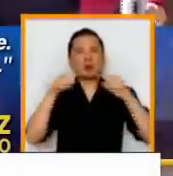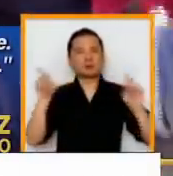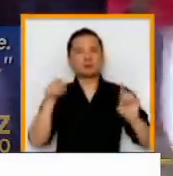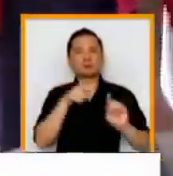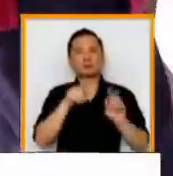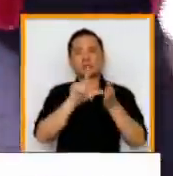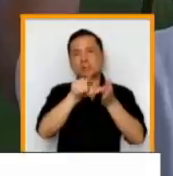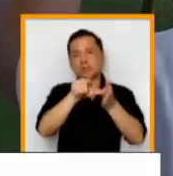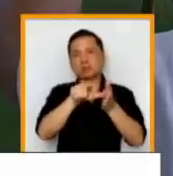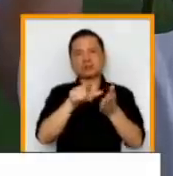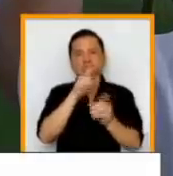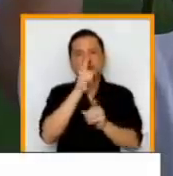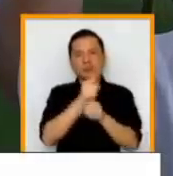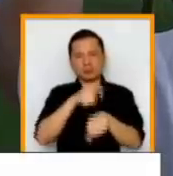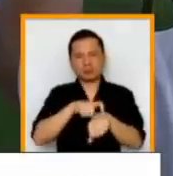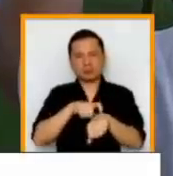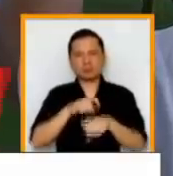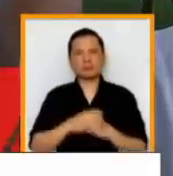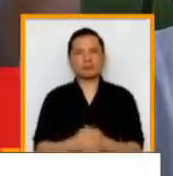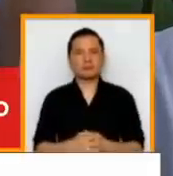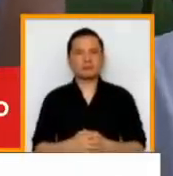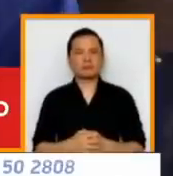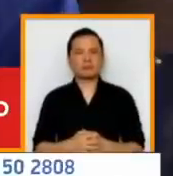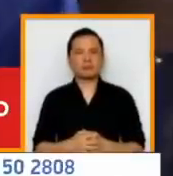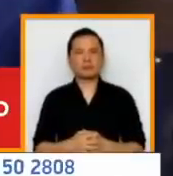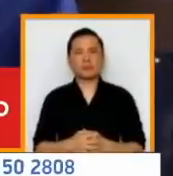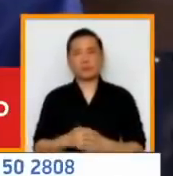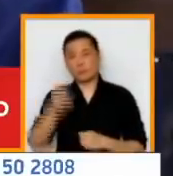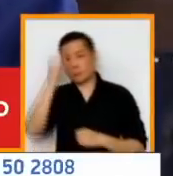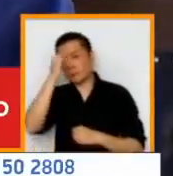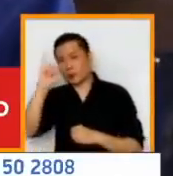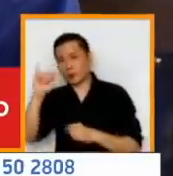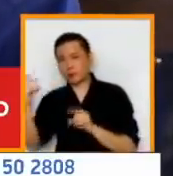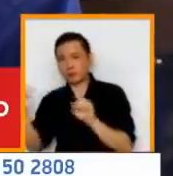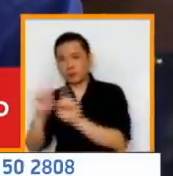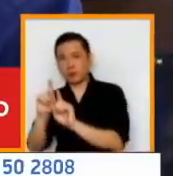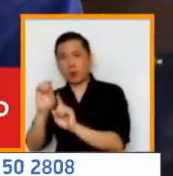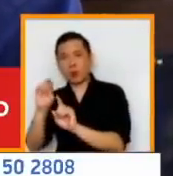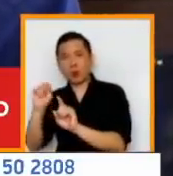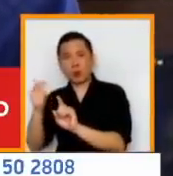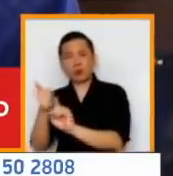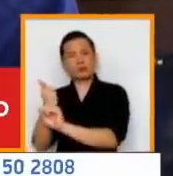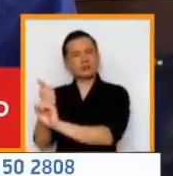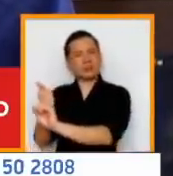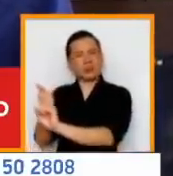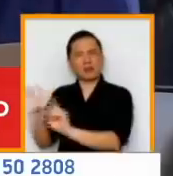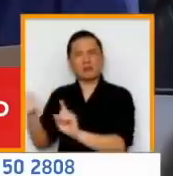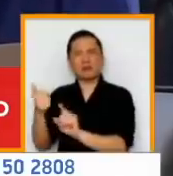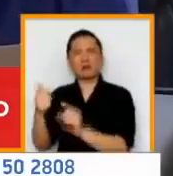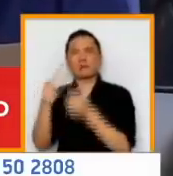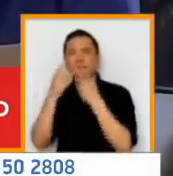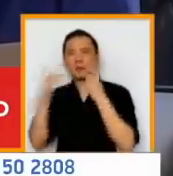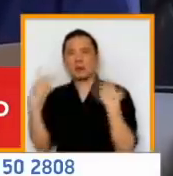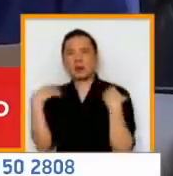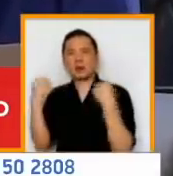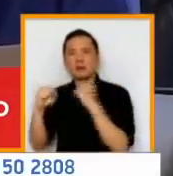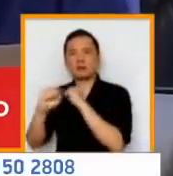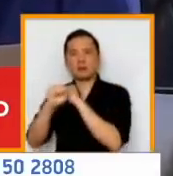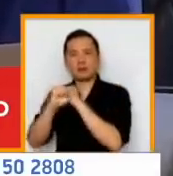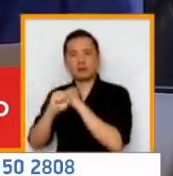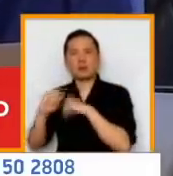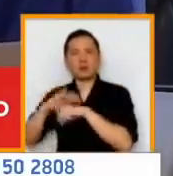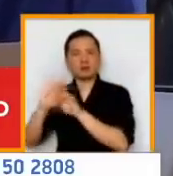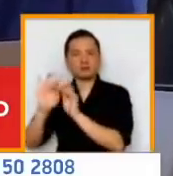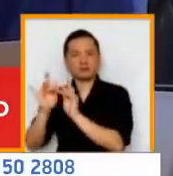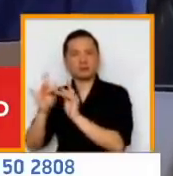tamang panahon. Ang running mate ni Moreno na si Ong ay isang public health advocate at online personality. Nagbibigay siya ng mga